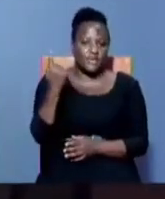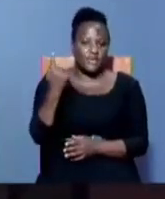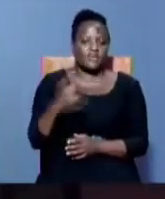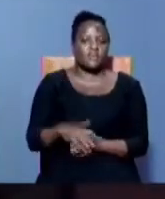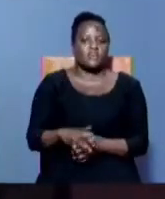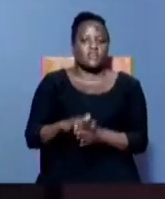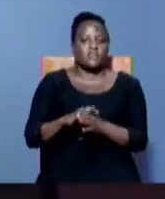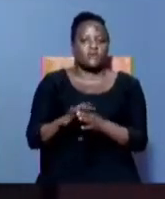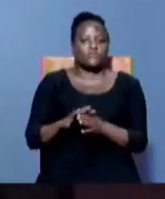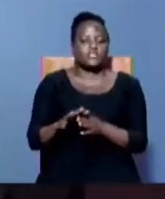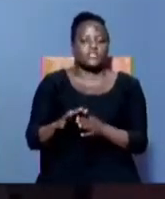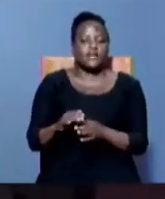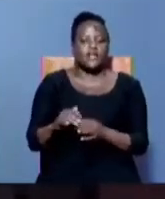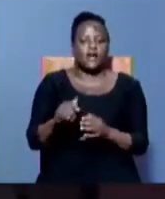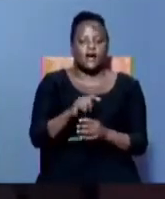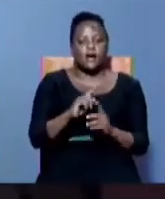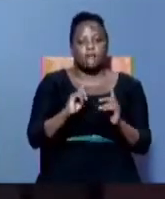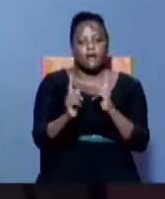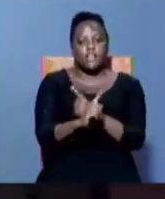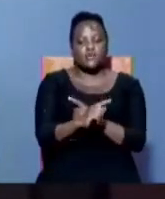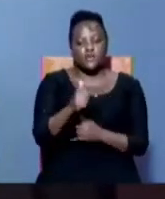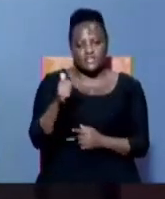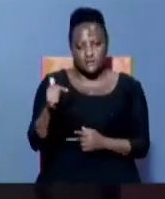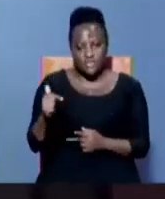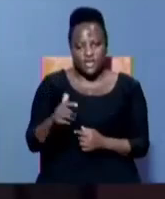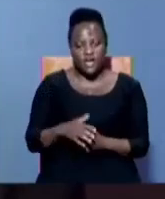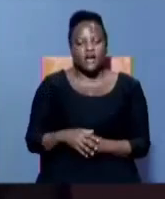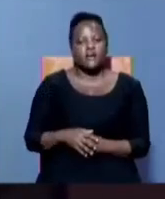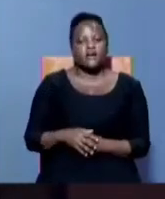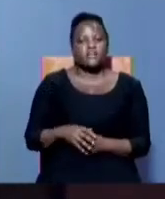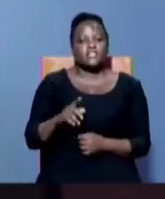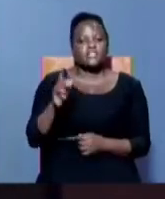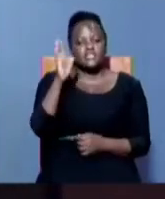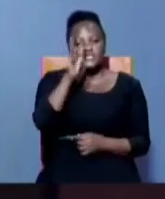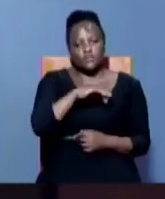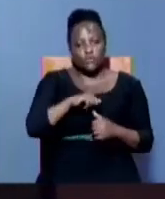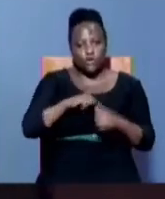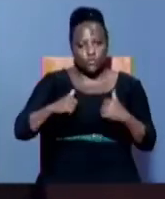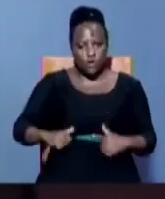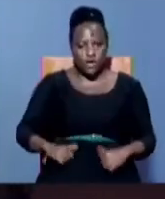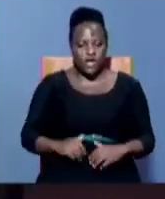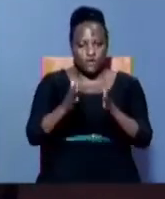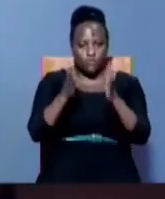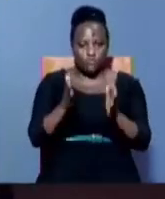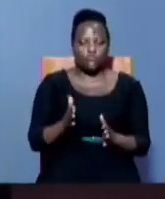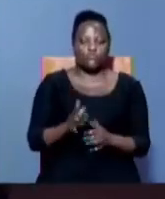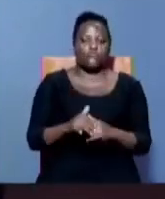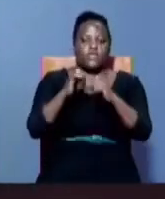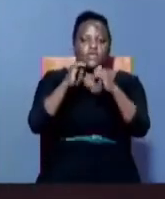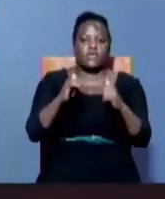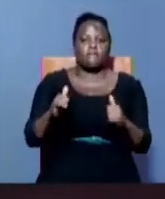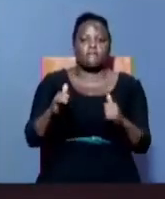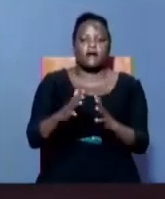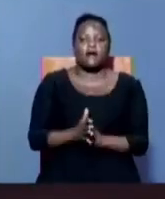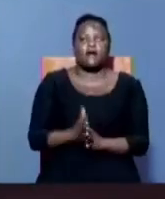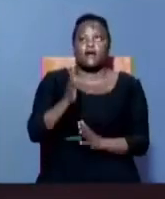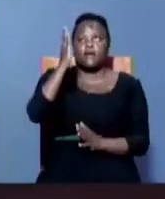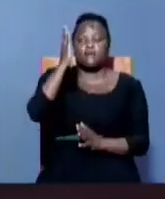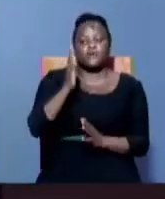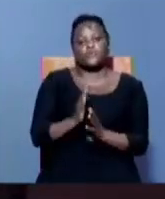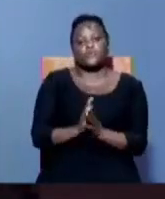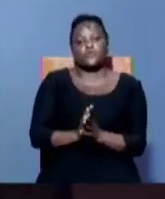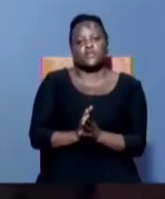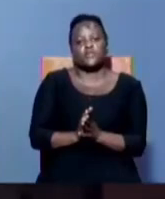tabia. Kwa hiyo unaposikia tunaye kuhani mkuu katika hema ya mbinguni kwenye ile Waebrania 8 mstari wa kwanza na wa pili, maana yake ni swala